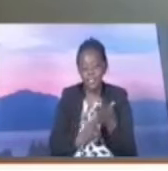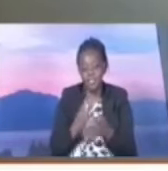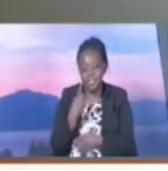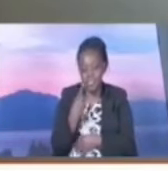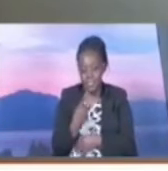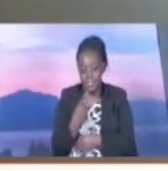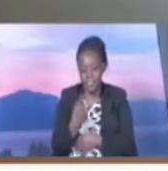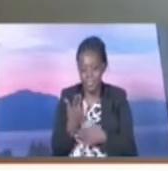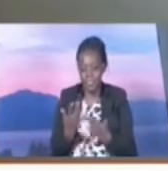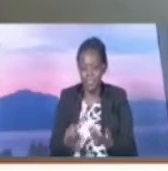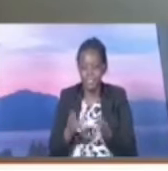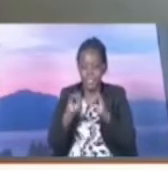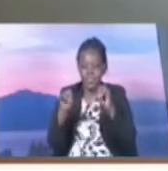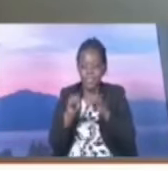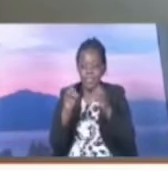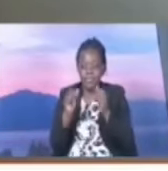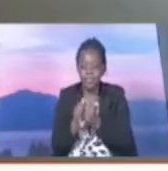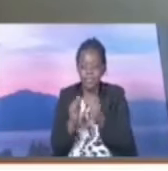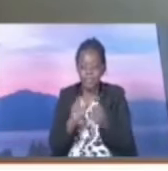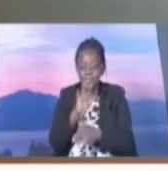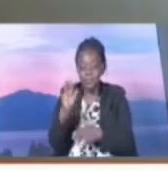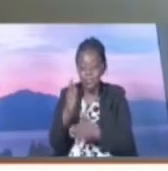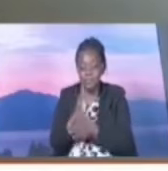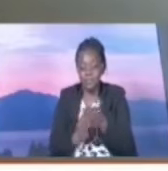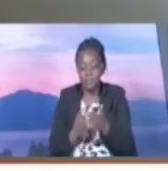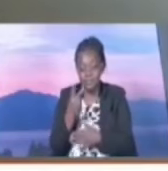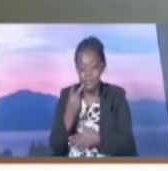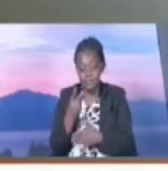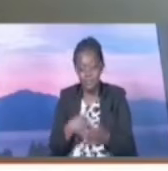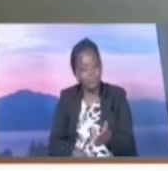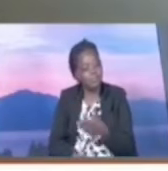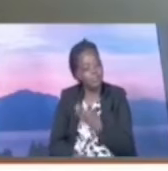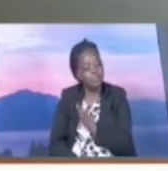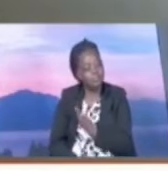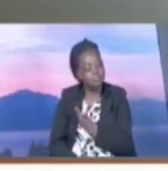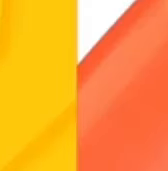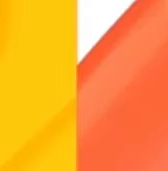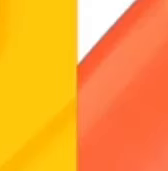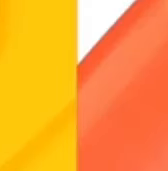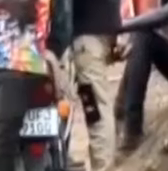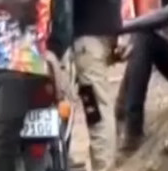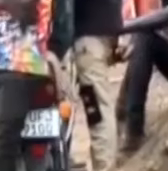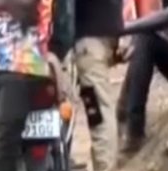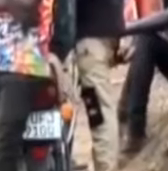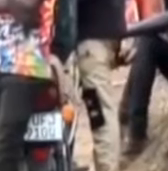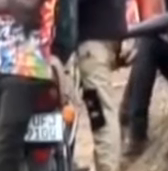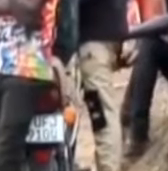ekisose ekyagatali comfort koma une kitundu kya fe ekyokubiri mulemu gano.